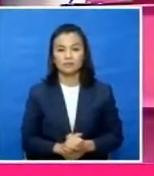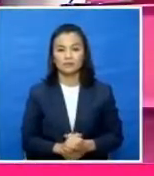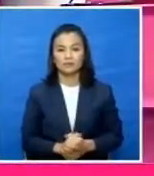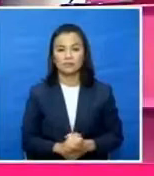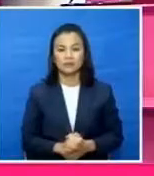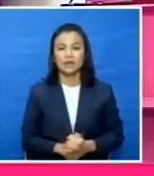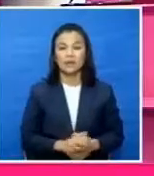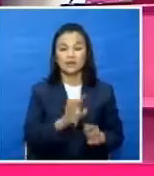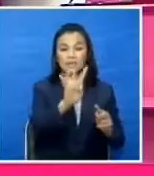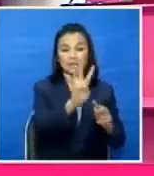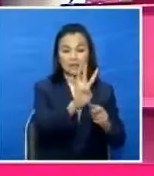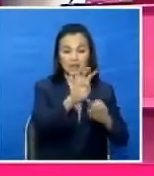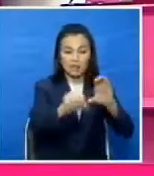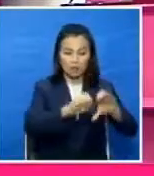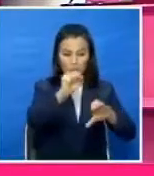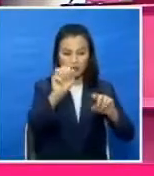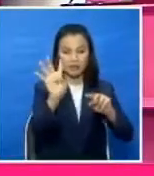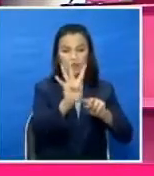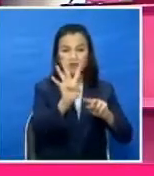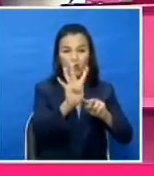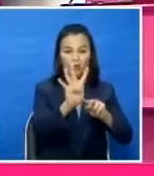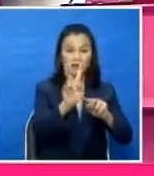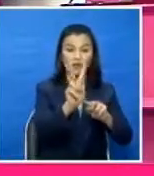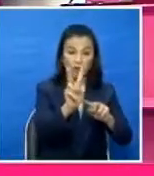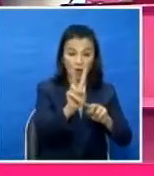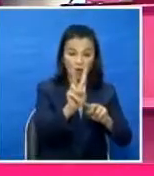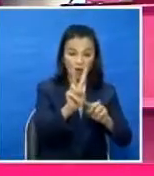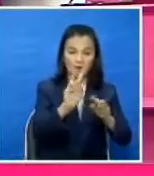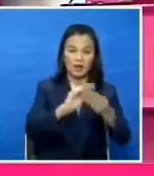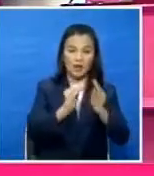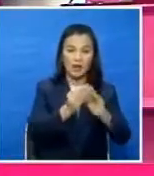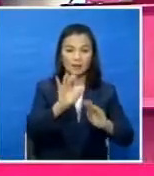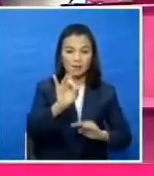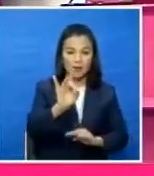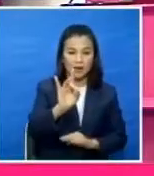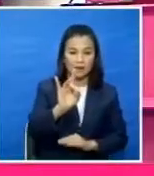อันดับที่4หมุนครั้งที่2เลขที่ออก